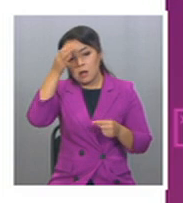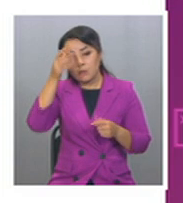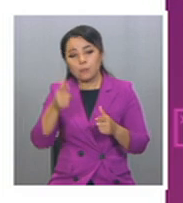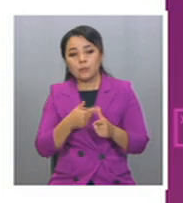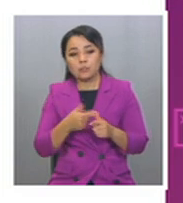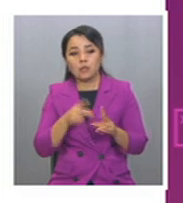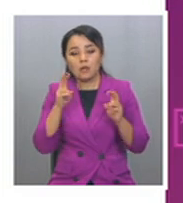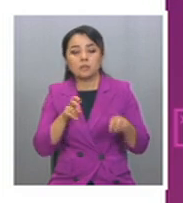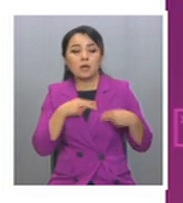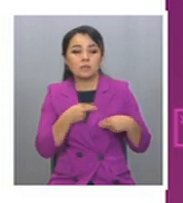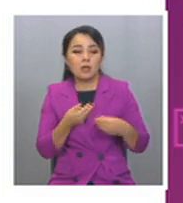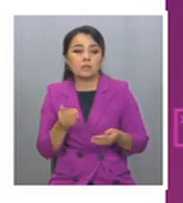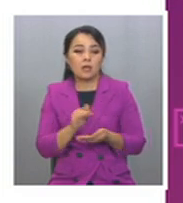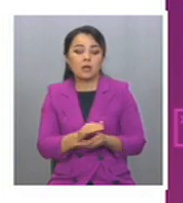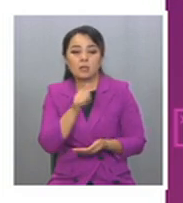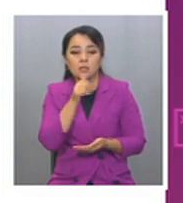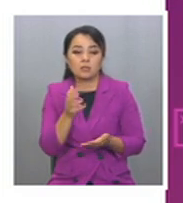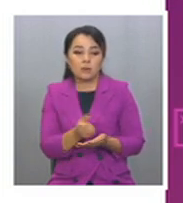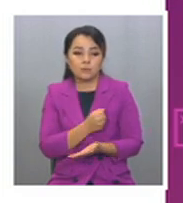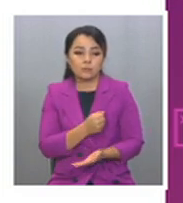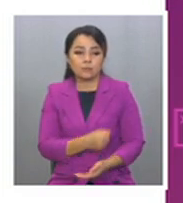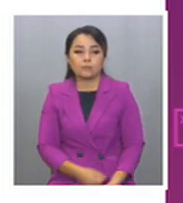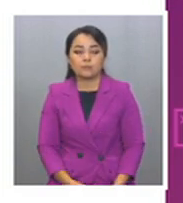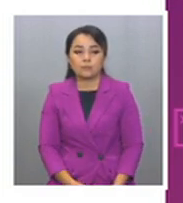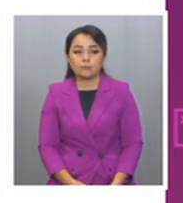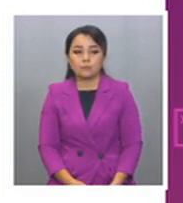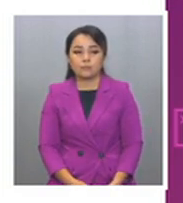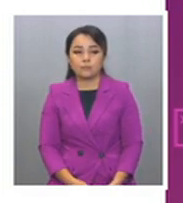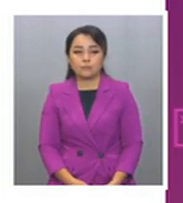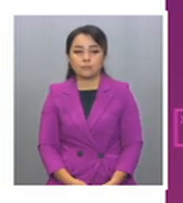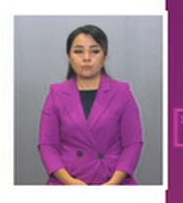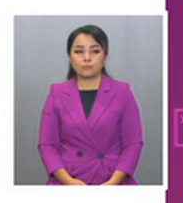ғалымдардың еңбектерімен сәйкестендіріп көрсек.